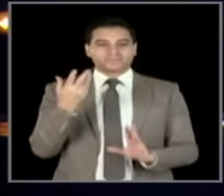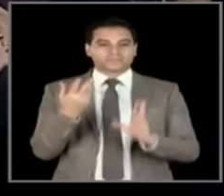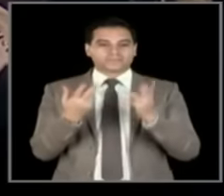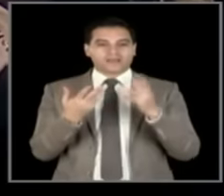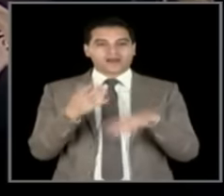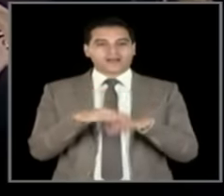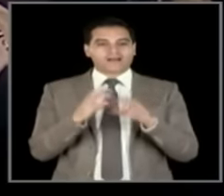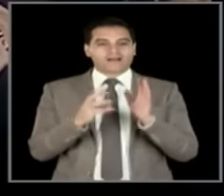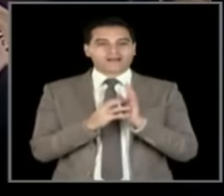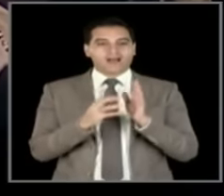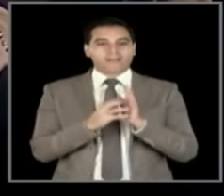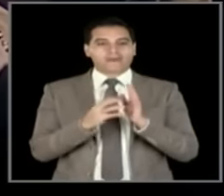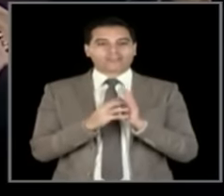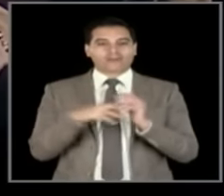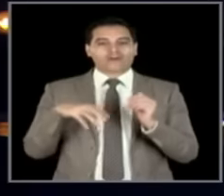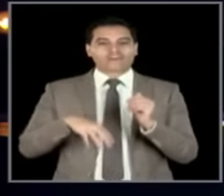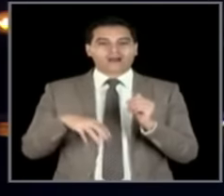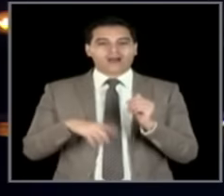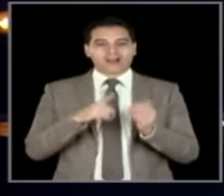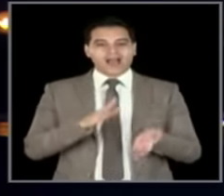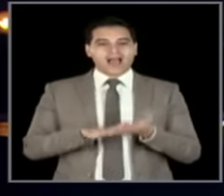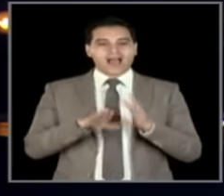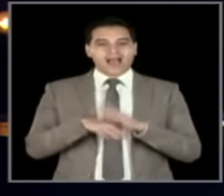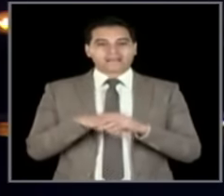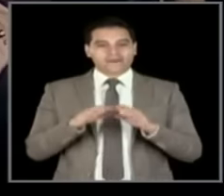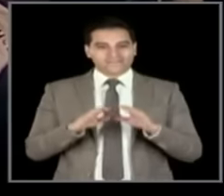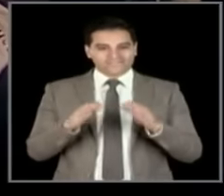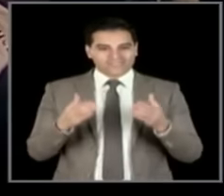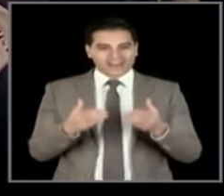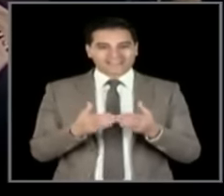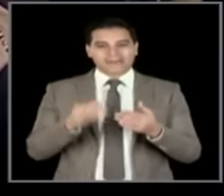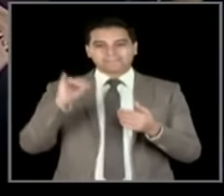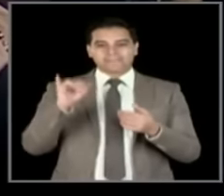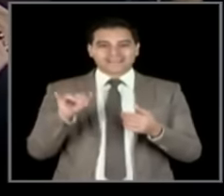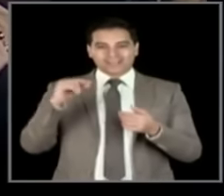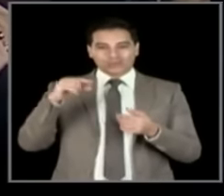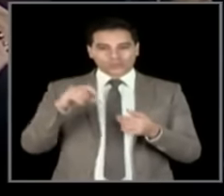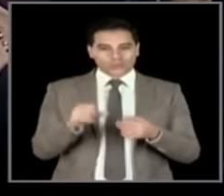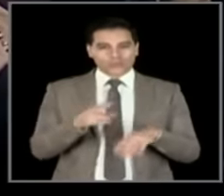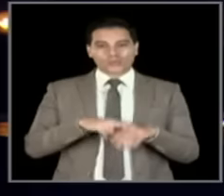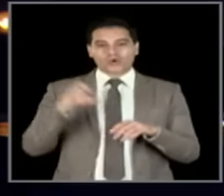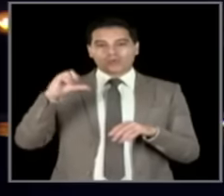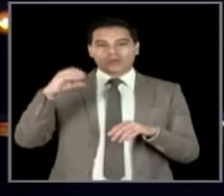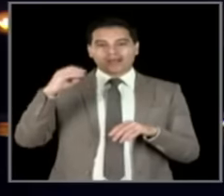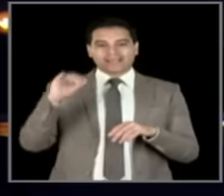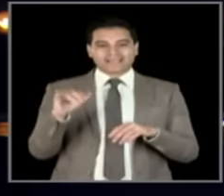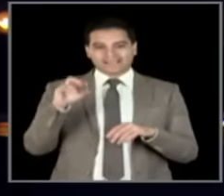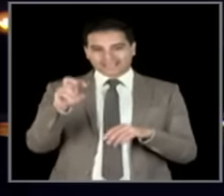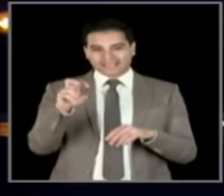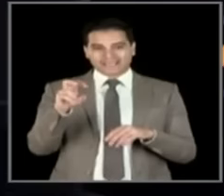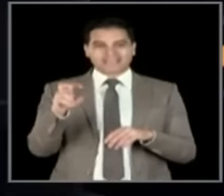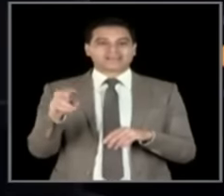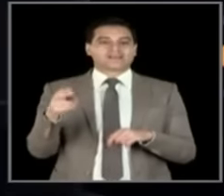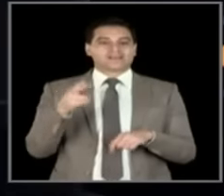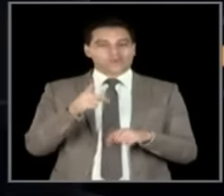القاهره يعني عملت لهم فريق ميدو وجيه سمير يعني الحقيقه واضح ان بصمه